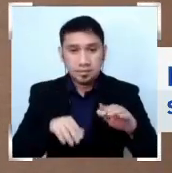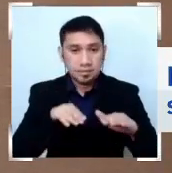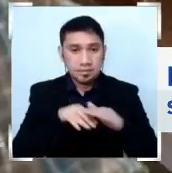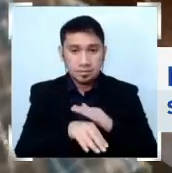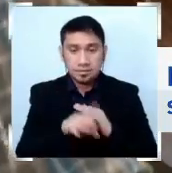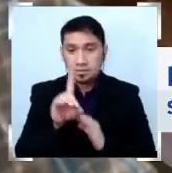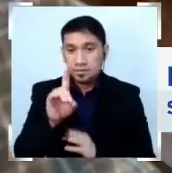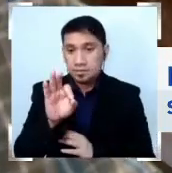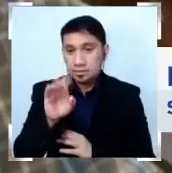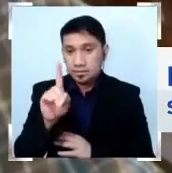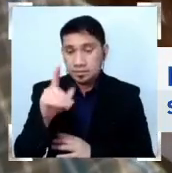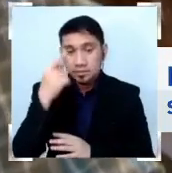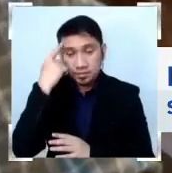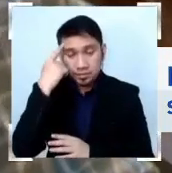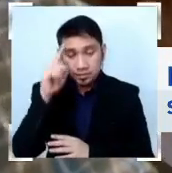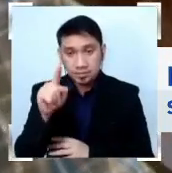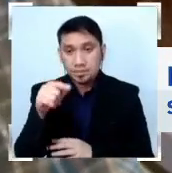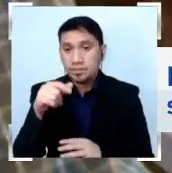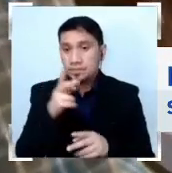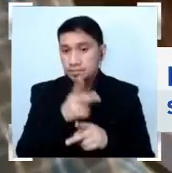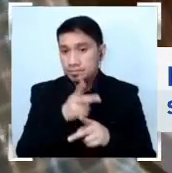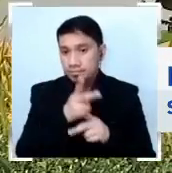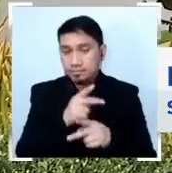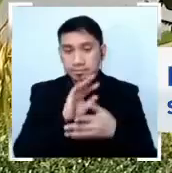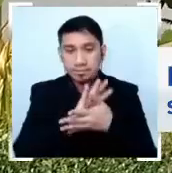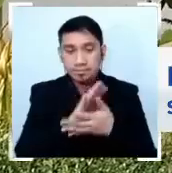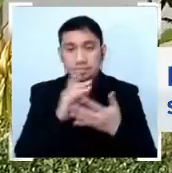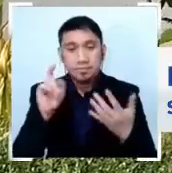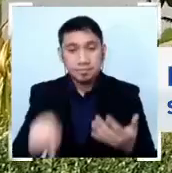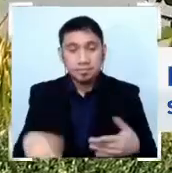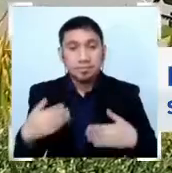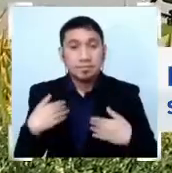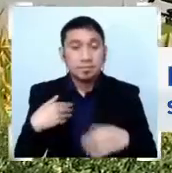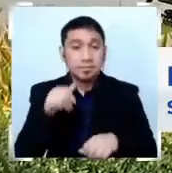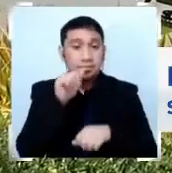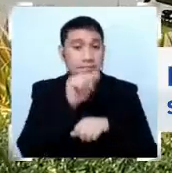bilang pag-iingat laban sa COVID-19. Maaaring kumuha ng appointment sa